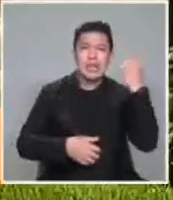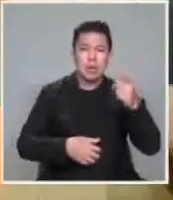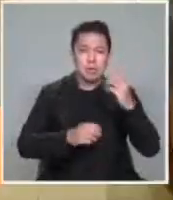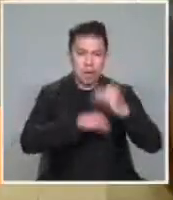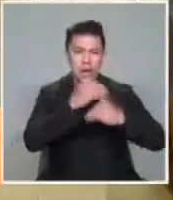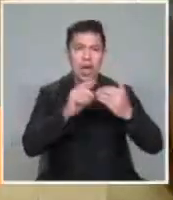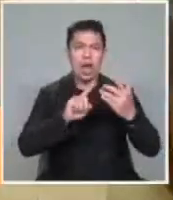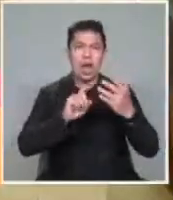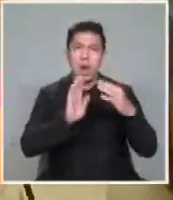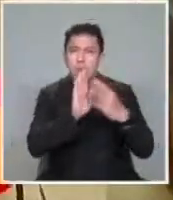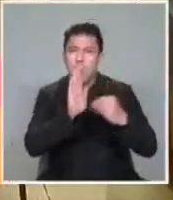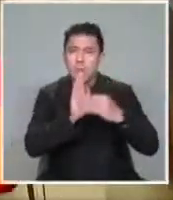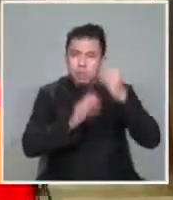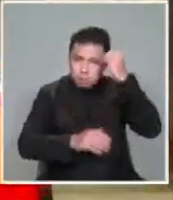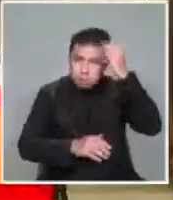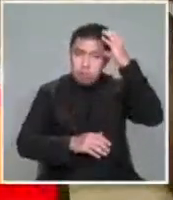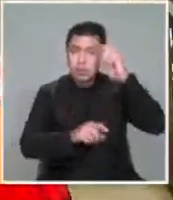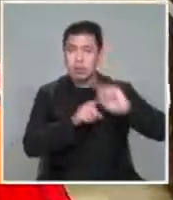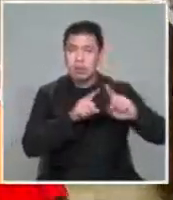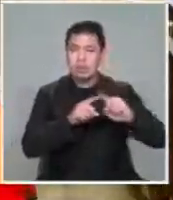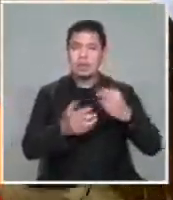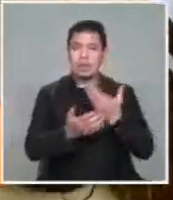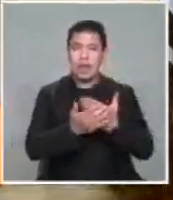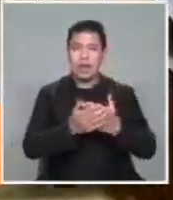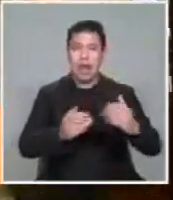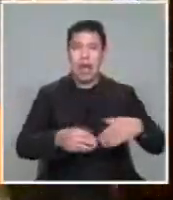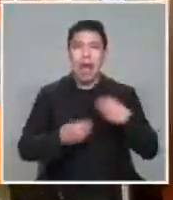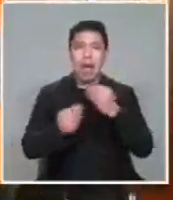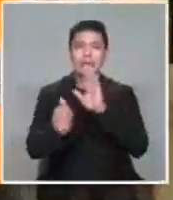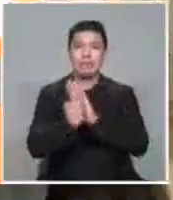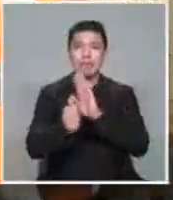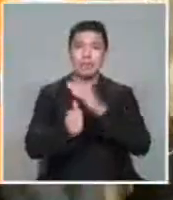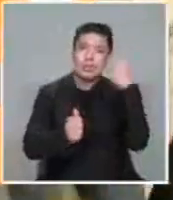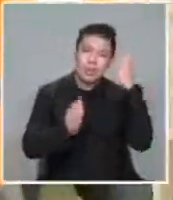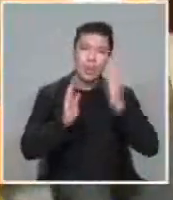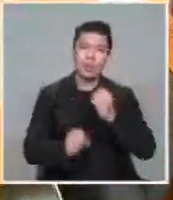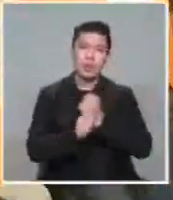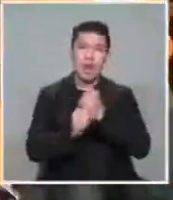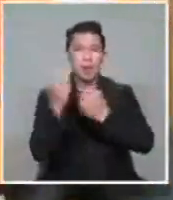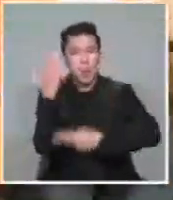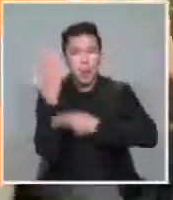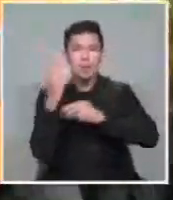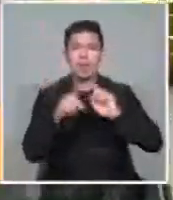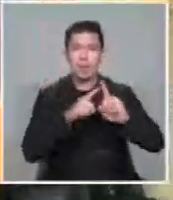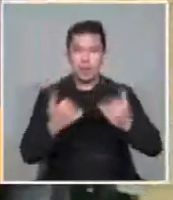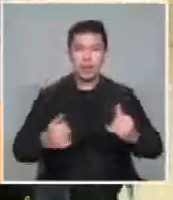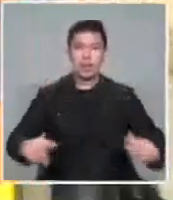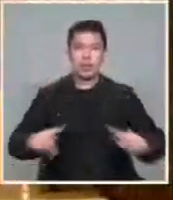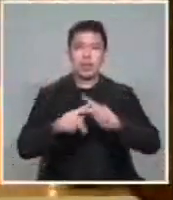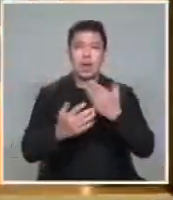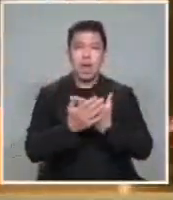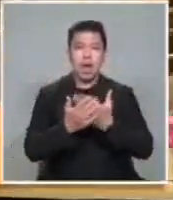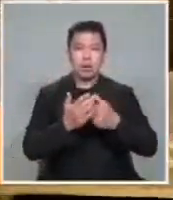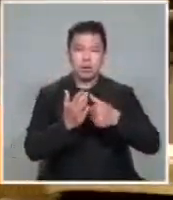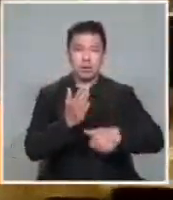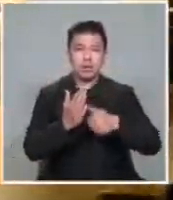พร้อมการอบรมเพิ่มพูนทักษะพร้อมเสริมรายได้ให้กับมัคคุเทศก์พนักงานโรงแรมขณะที่กระทรวงการคลังยกเ